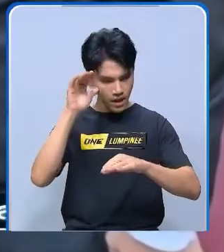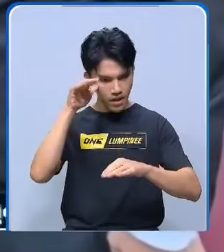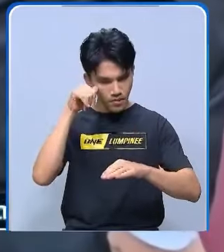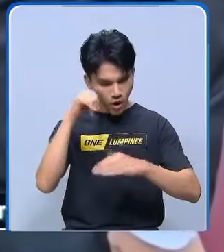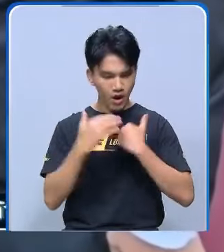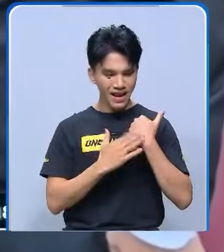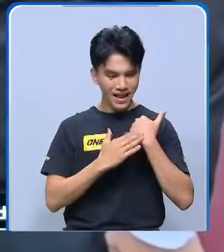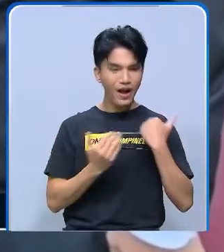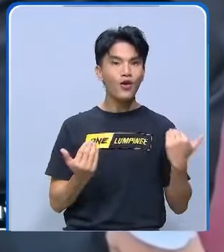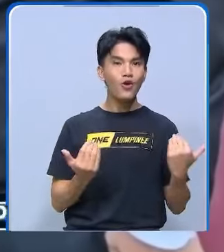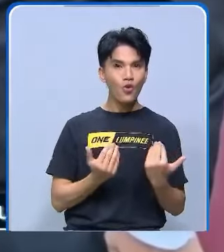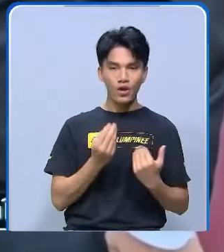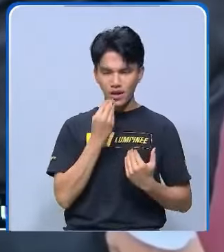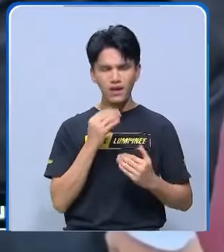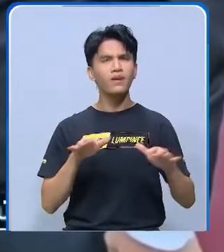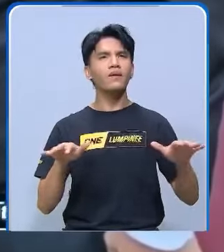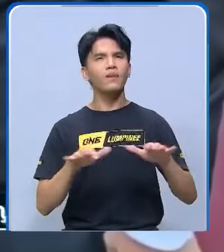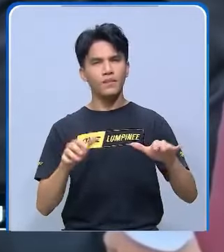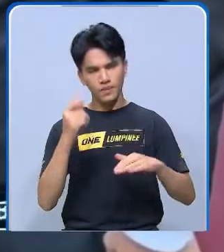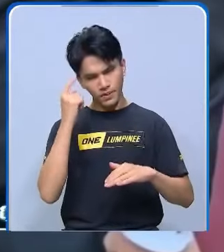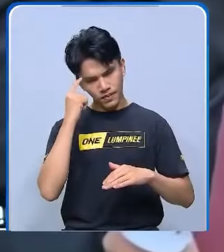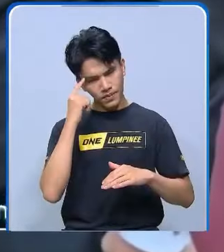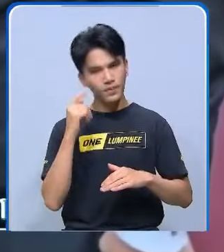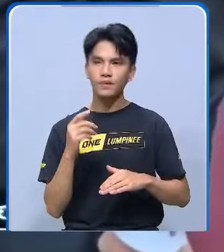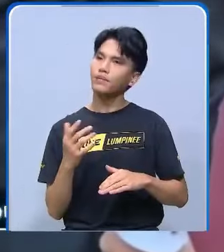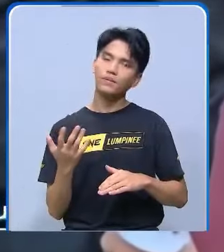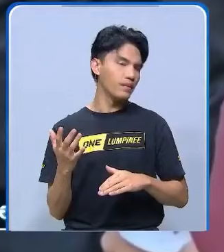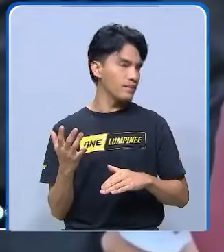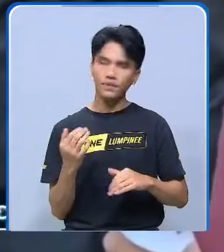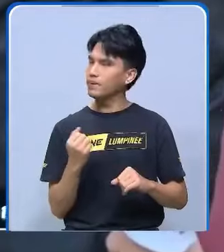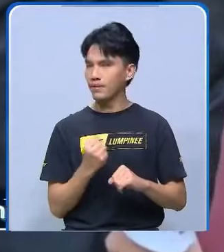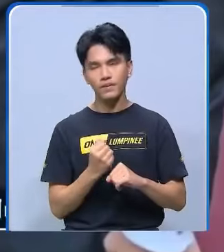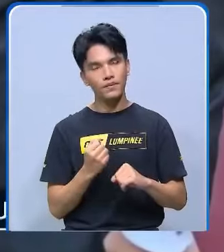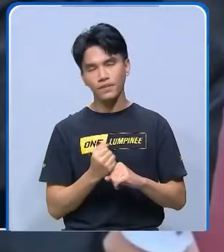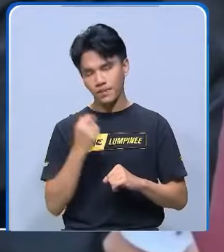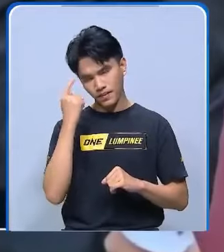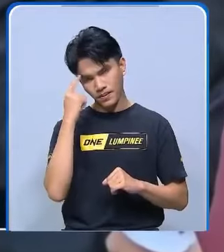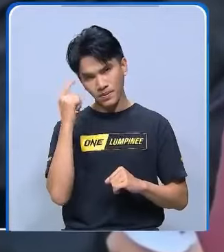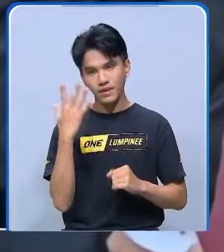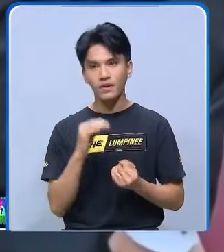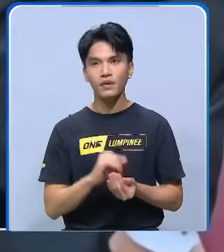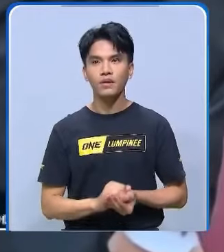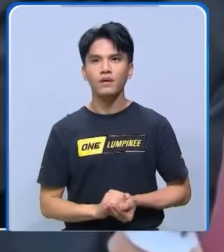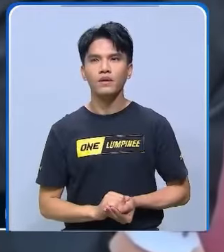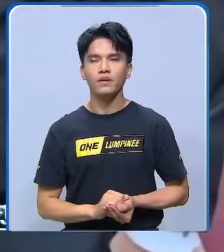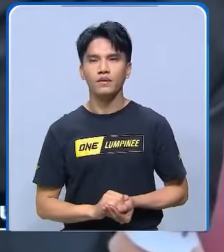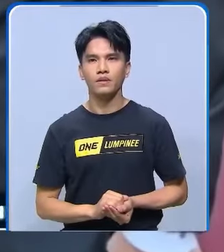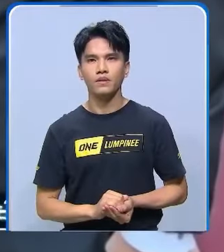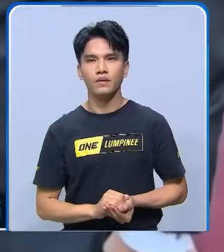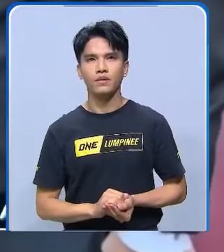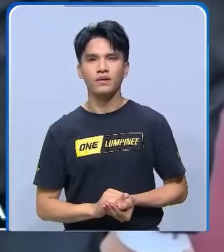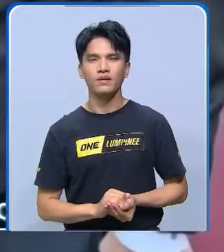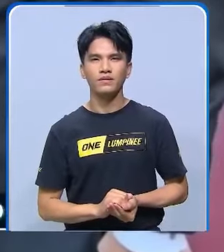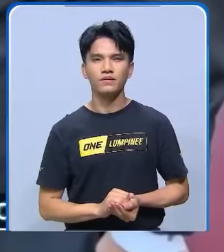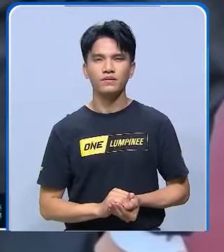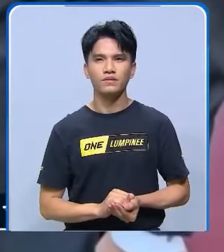กินข้าวอะไรกันก็ปกติค่ะแต่ไม่คิดว่าเขาจะทำขนาดนี้ค่ะ เหตุการณ์ในรถก็มันรุนแรงมาก ใช่